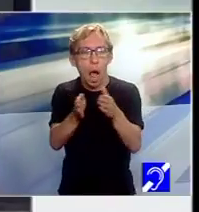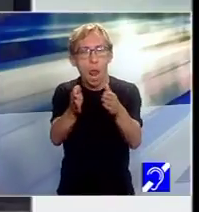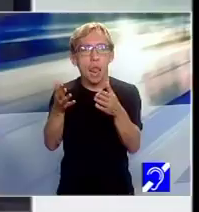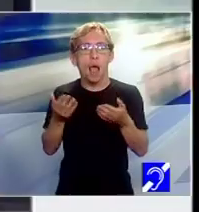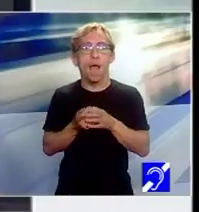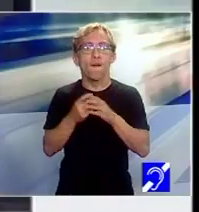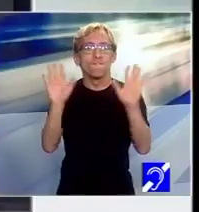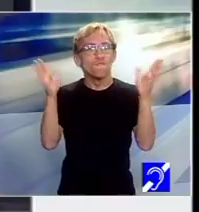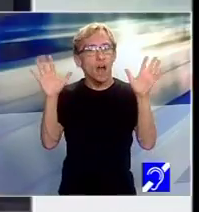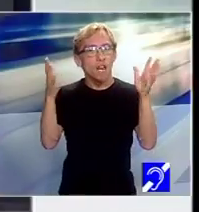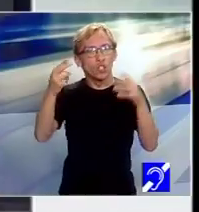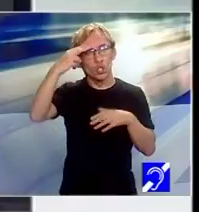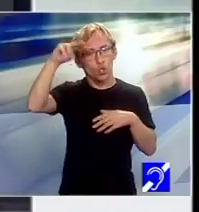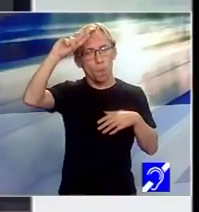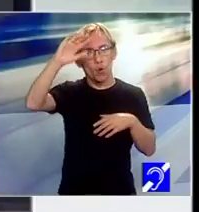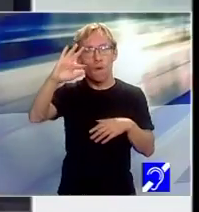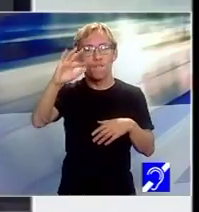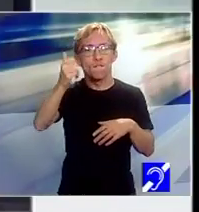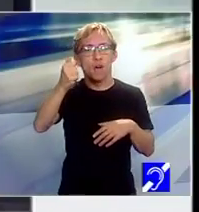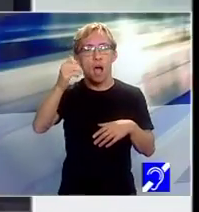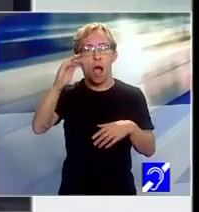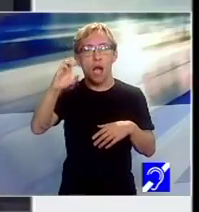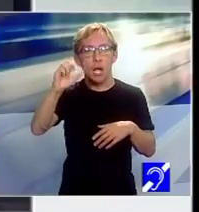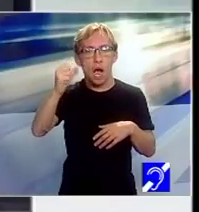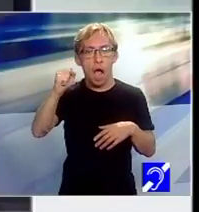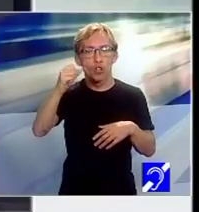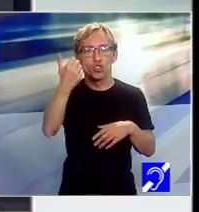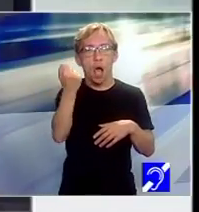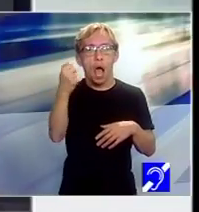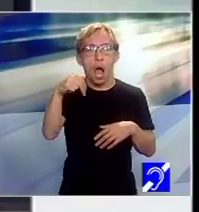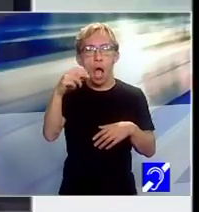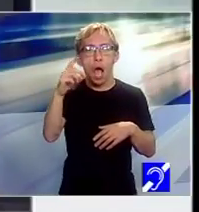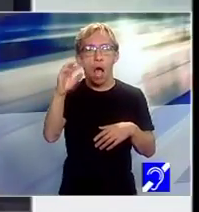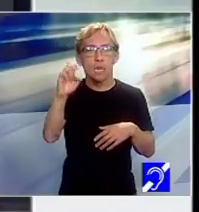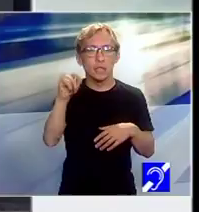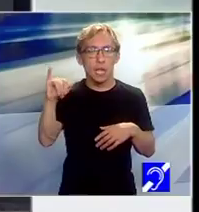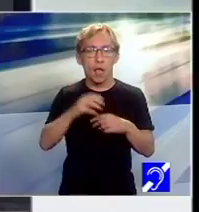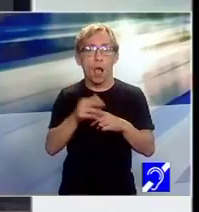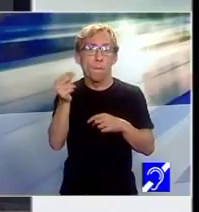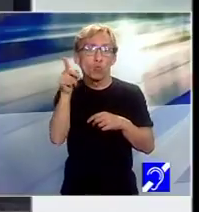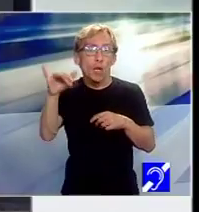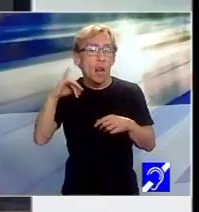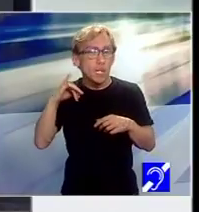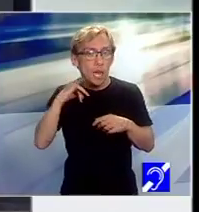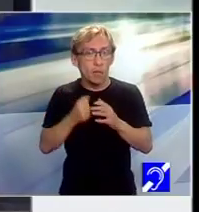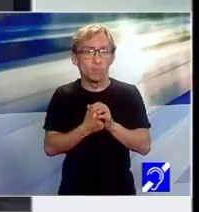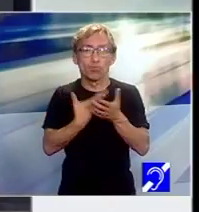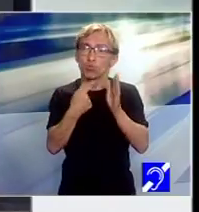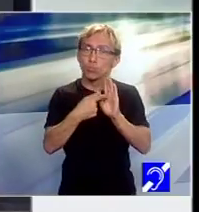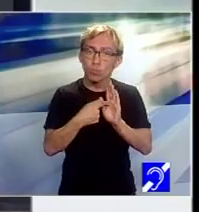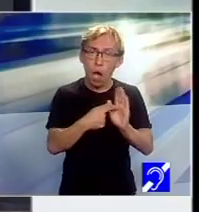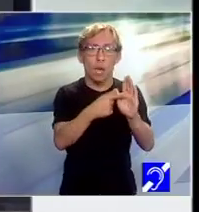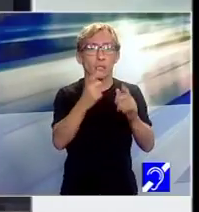felicitări domnului Farcaș Andrei, domnului doctor Farcaș Andrei, pentru că își dă interesul și arată că se poate.